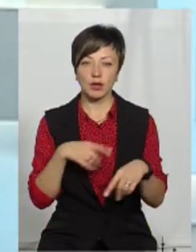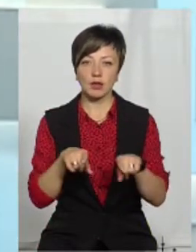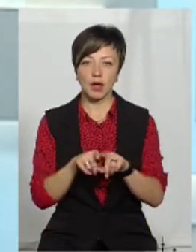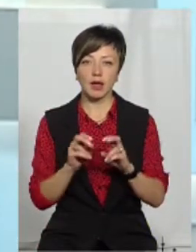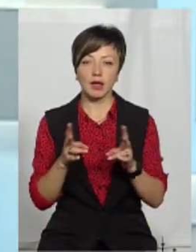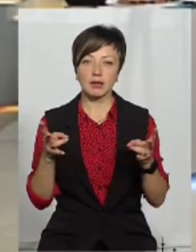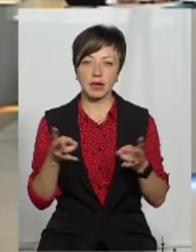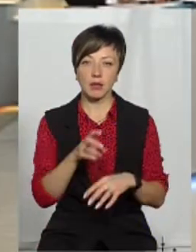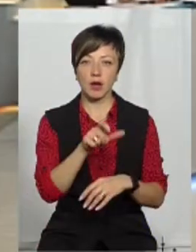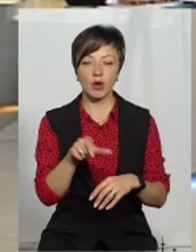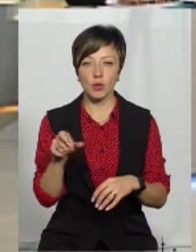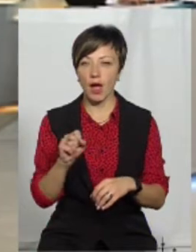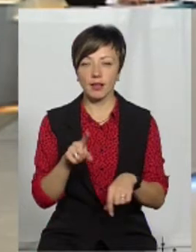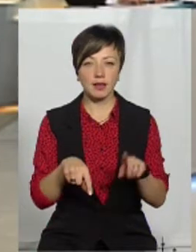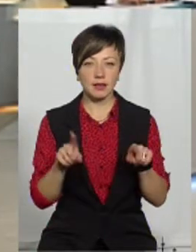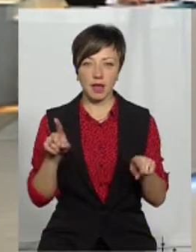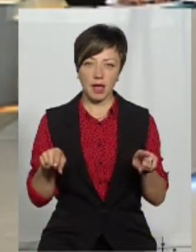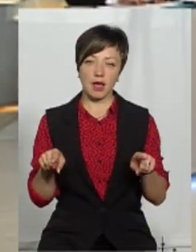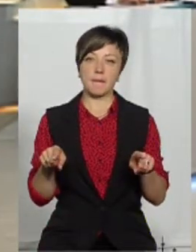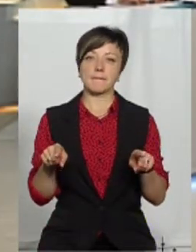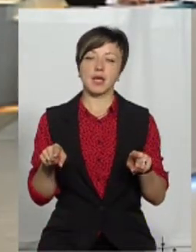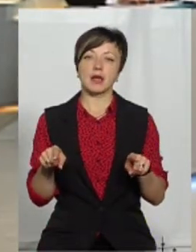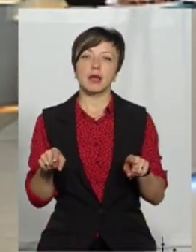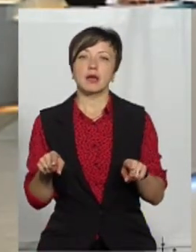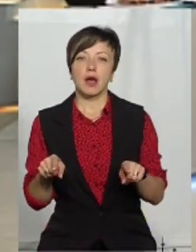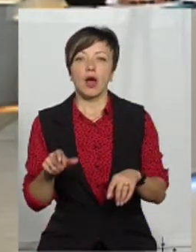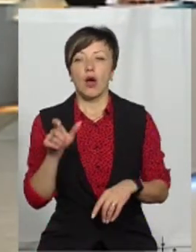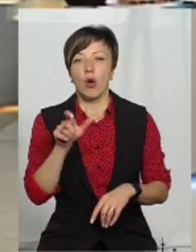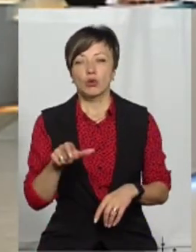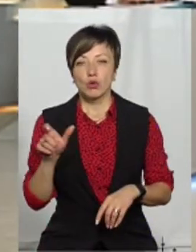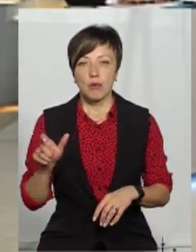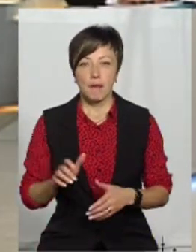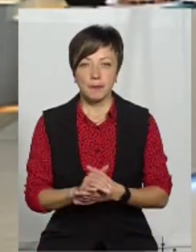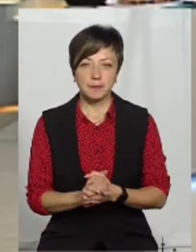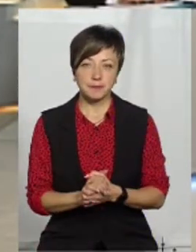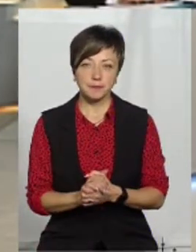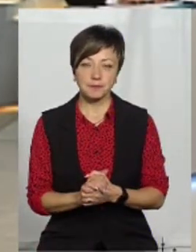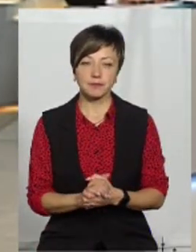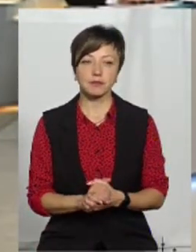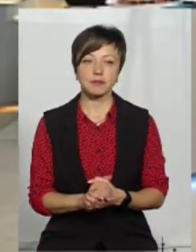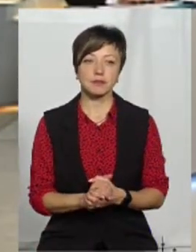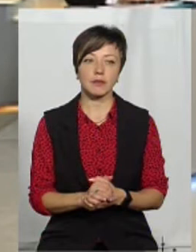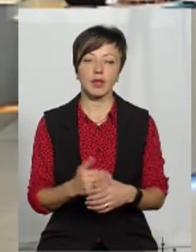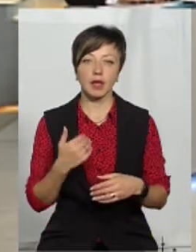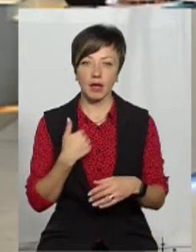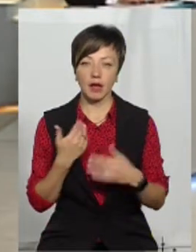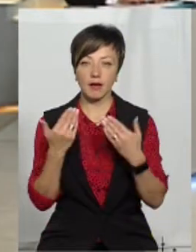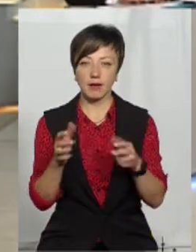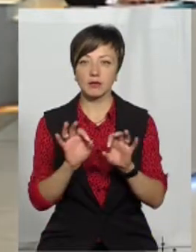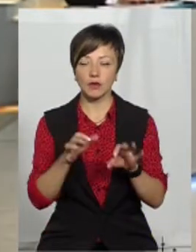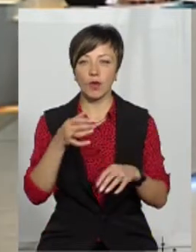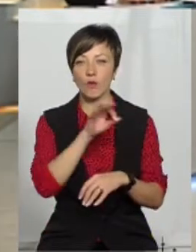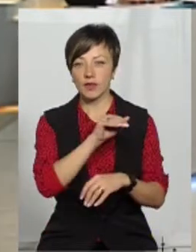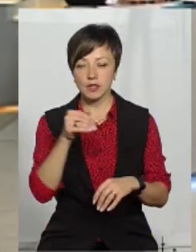а не так, як деяким особам. Тому Я вас можу інформувати, що офіційно